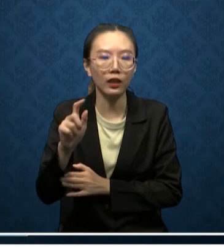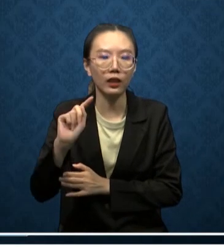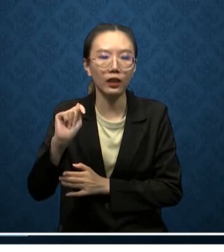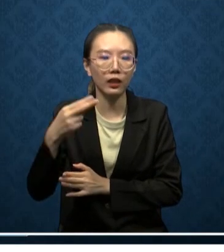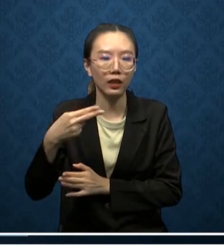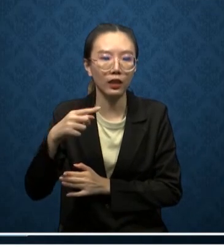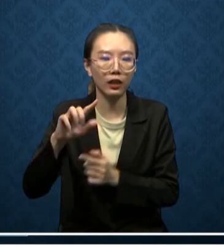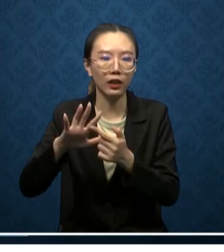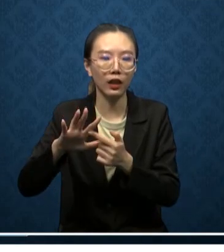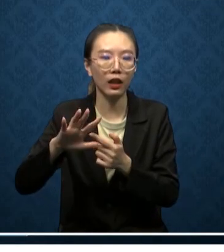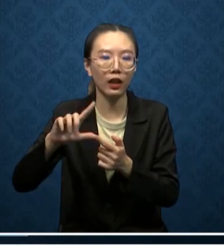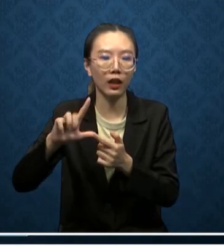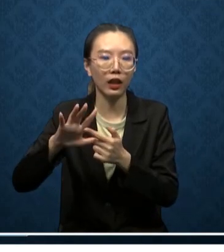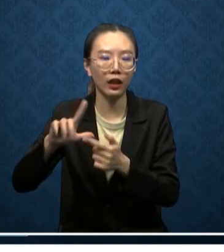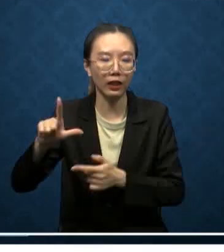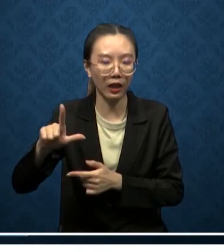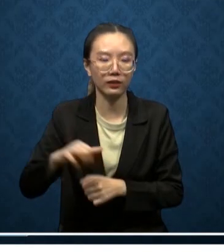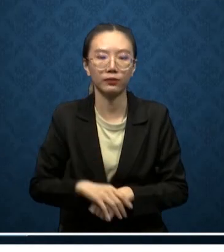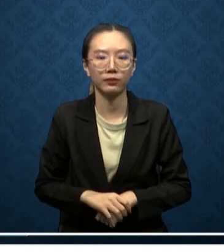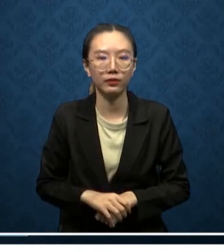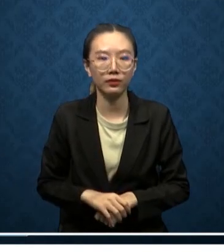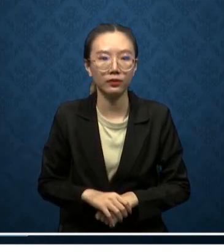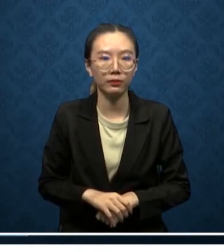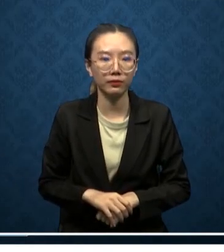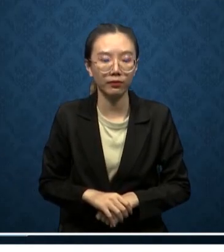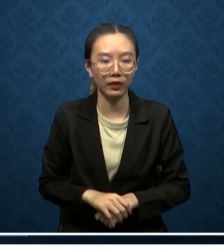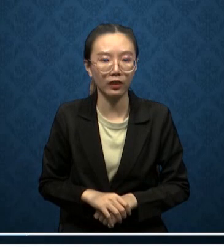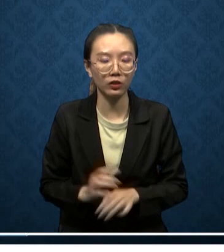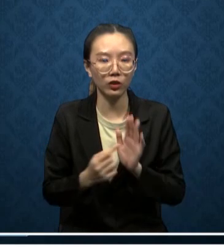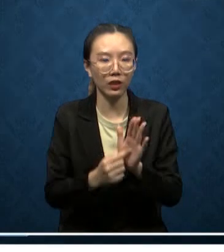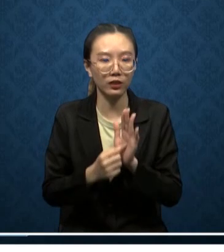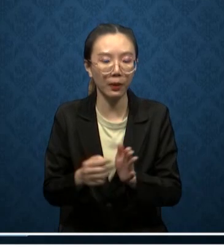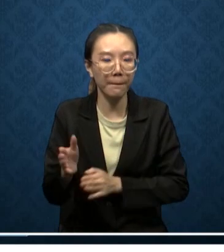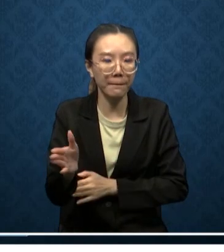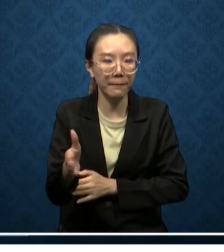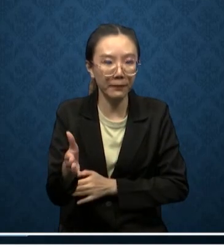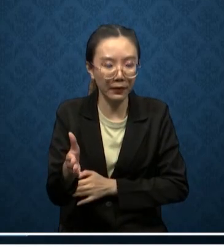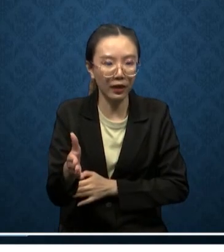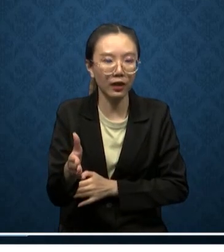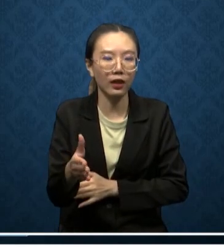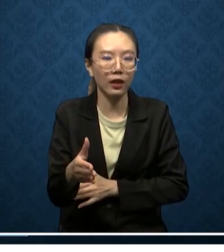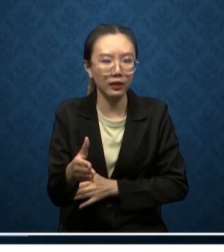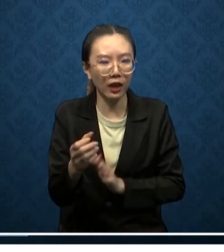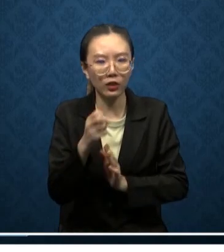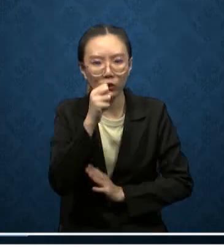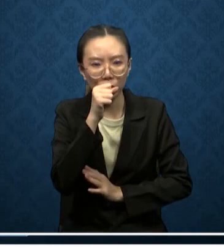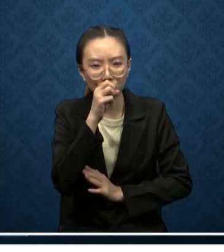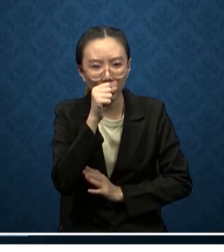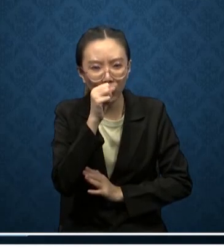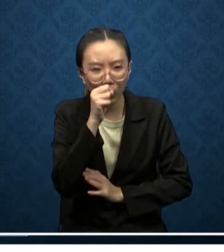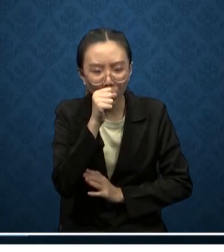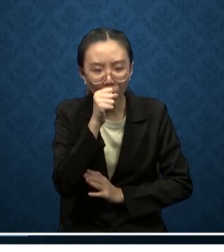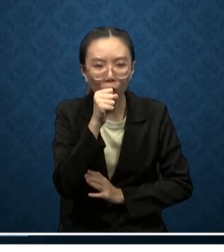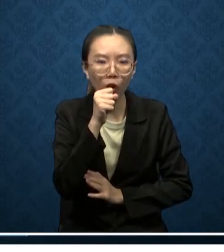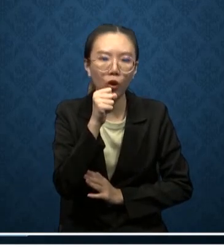กิจกรรมเนี่ยเป็นเรื่องของการดูเรื่องของการเ่ออย่างเช่นประมงเนี่ยมีการทดสอบและออกแบบผลิตภัณฑ์ต่างๆแล้วก็นำไปแสดง Event